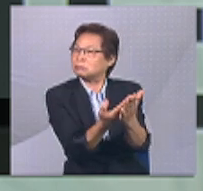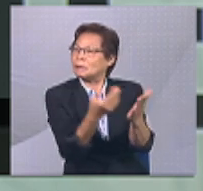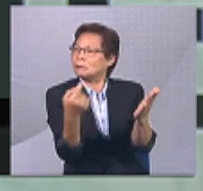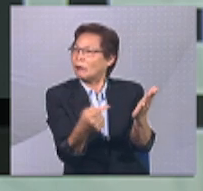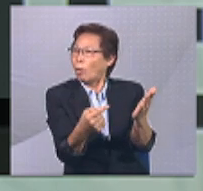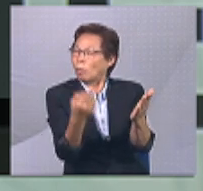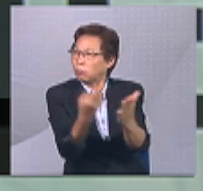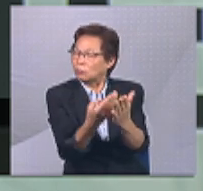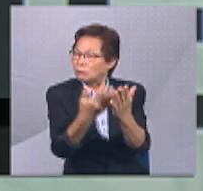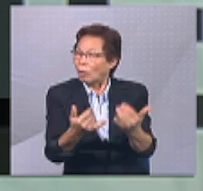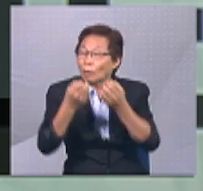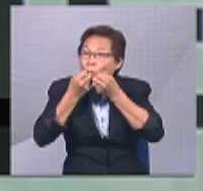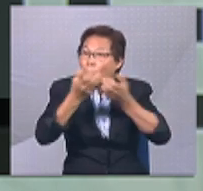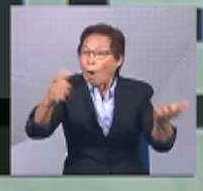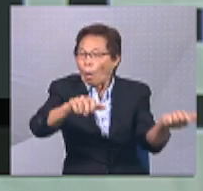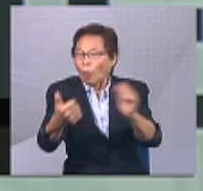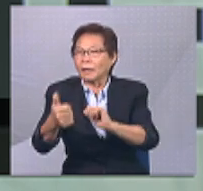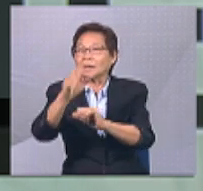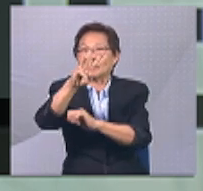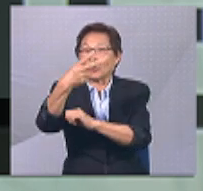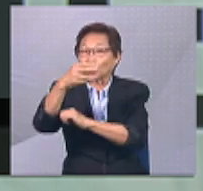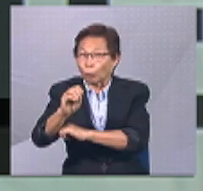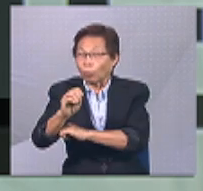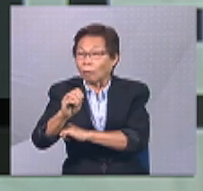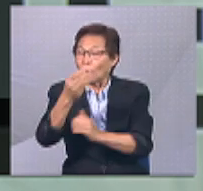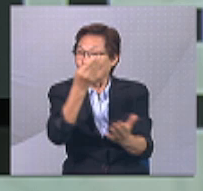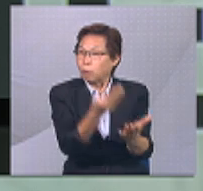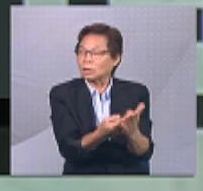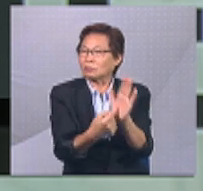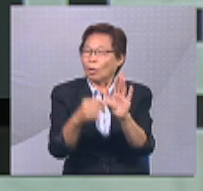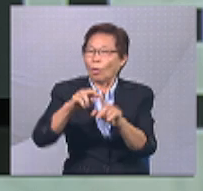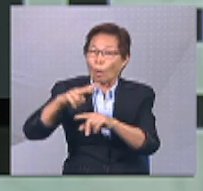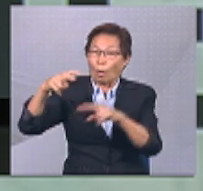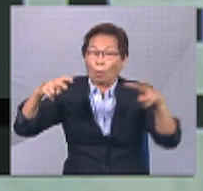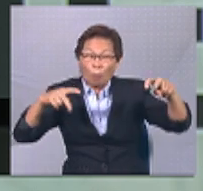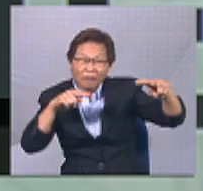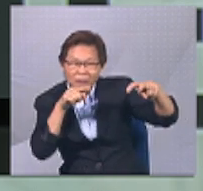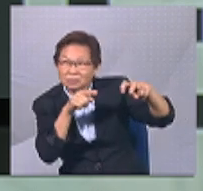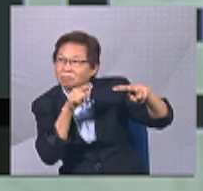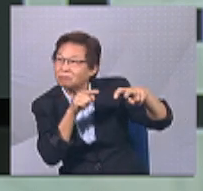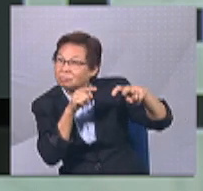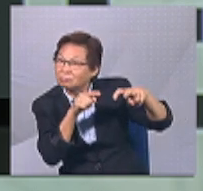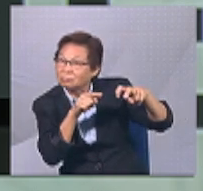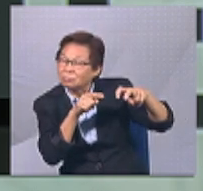sedia ada yang diumumkan oleh WHO ialah virus tersebut